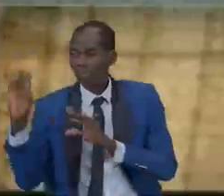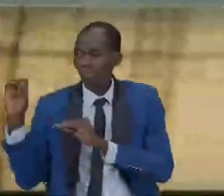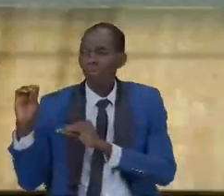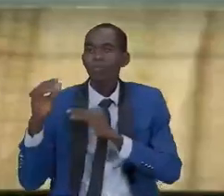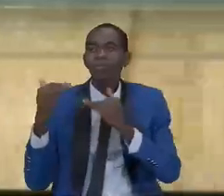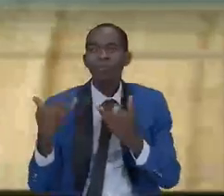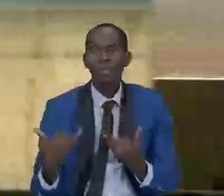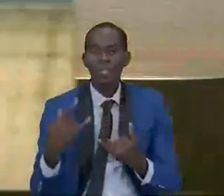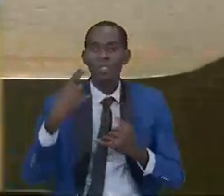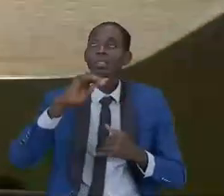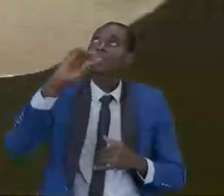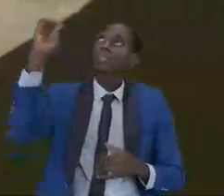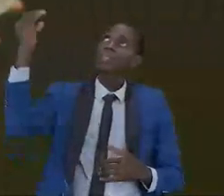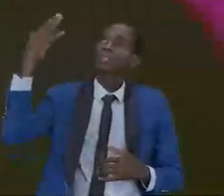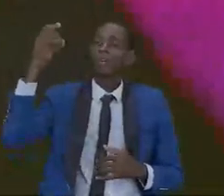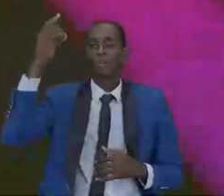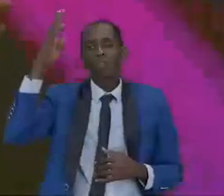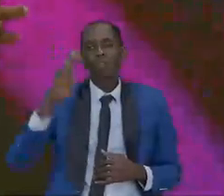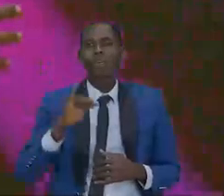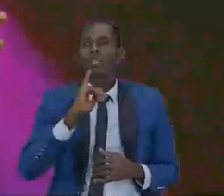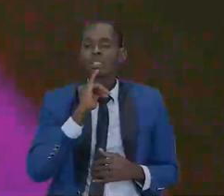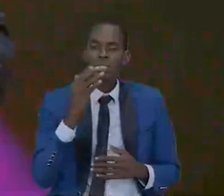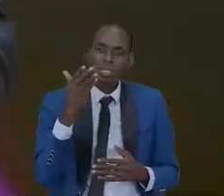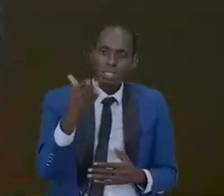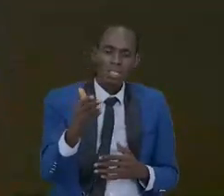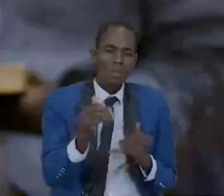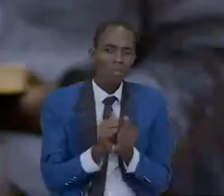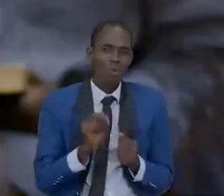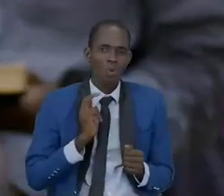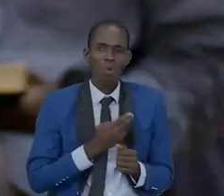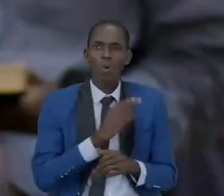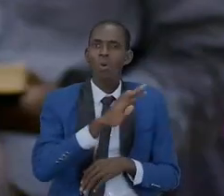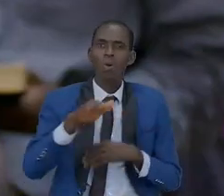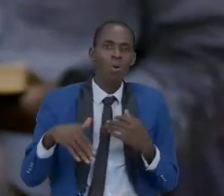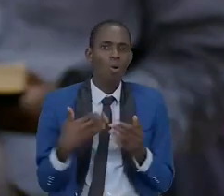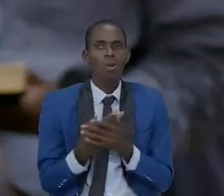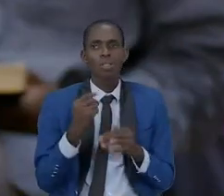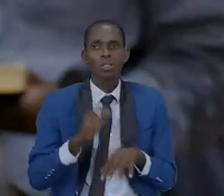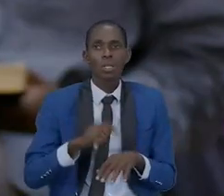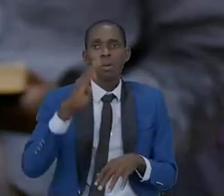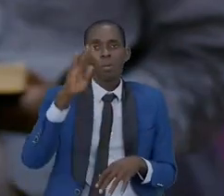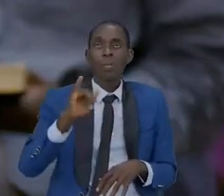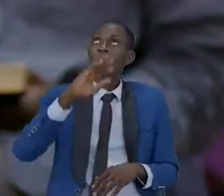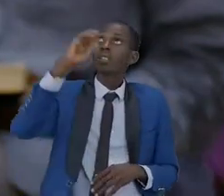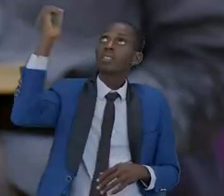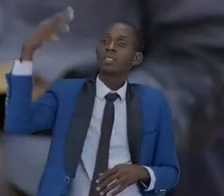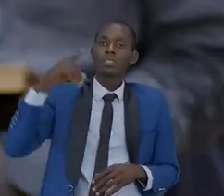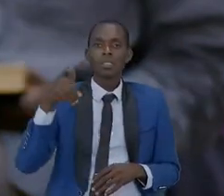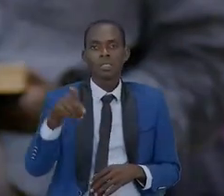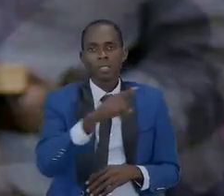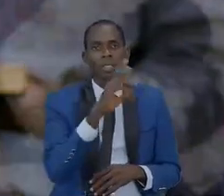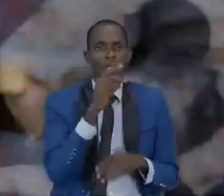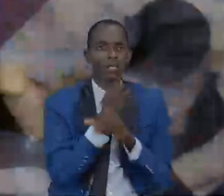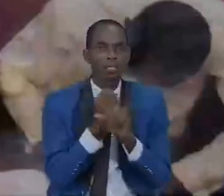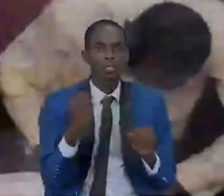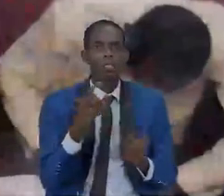quitte de toi vous voyez la grâce de Dieu est disponible pour nous en tout temps par la grâce vous avez été sauvé par la grâce vous